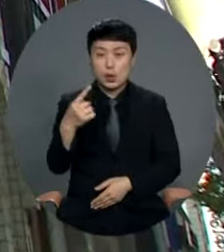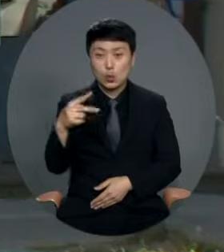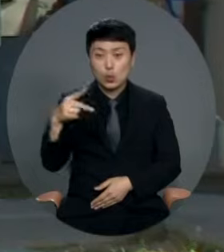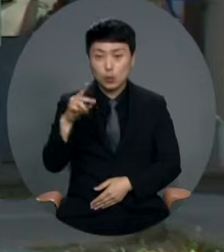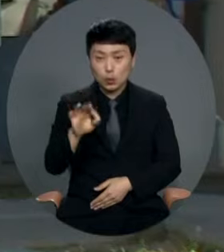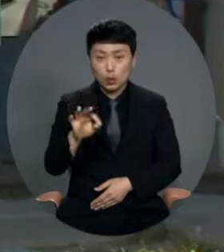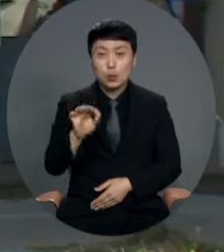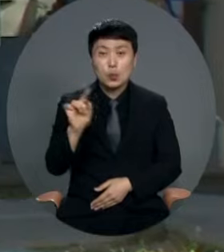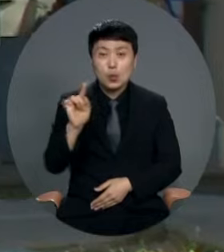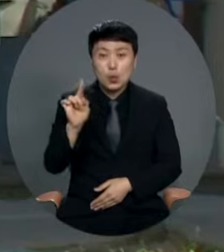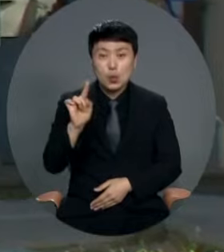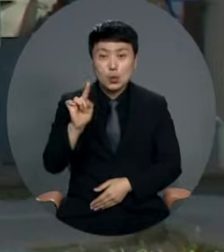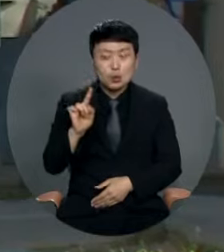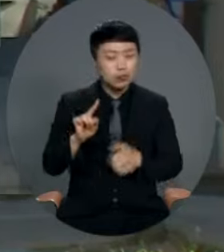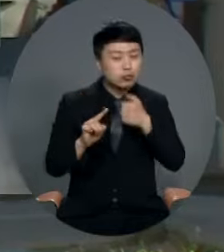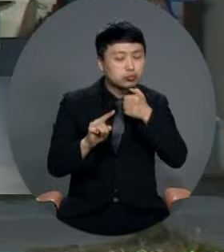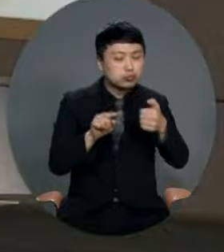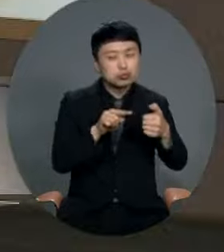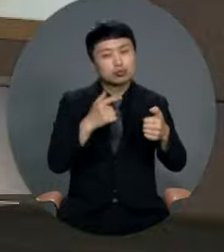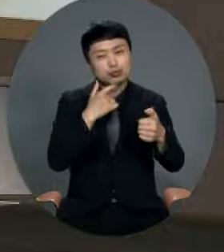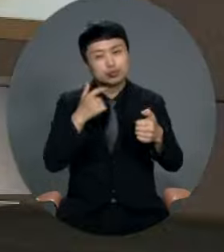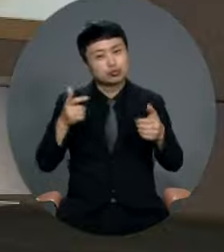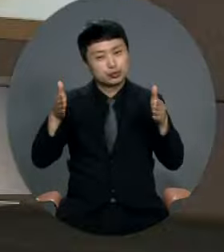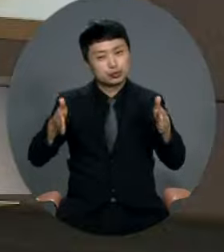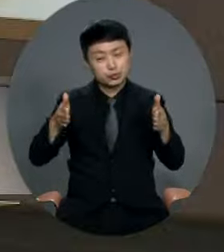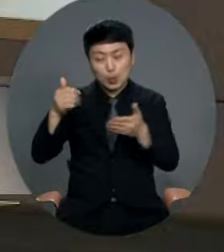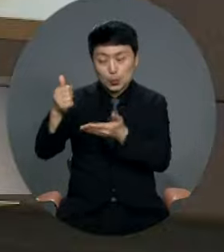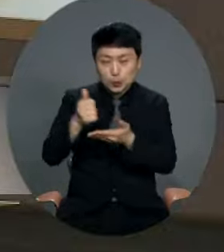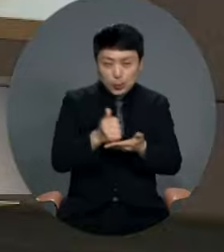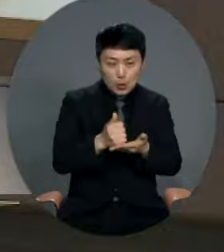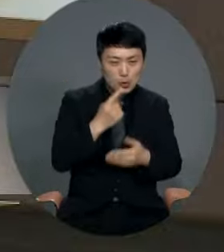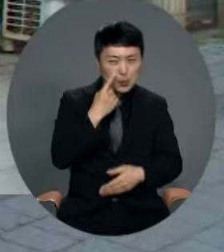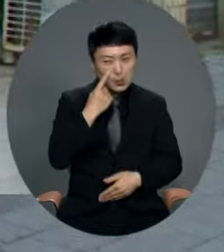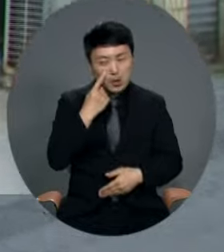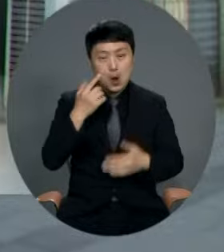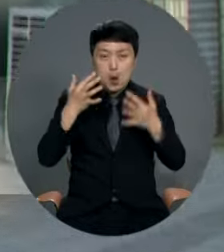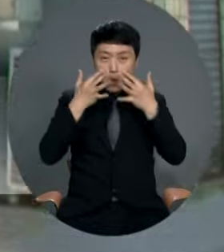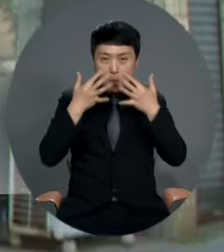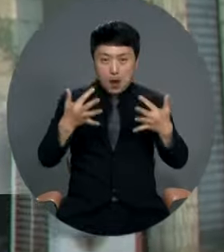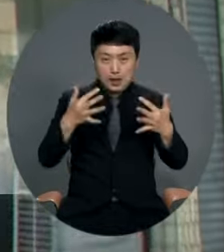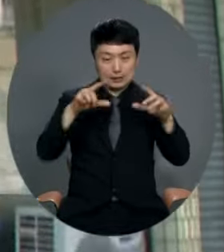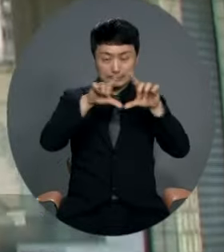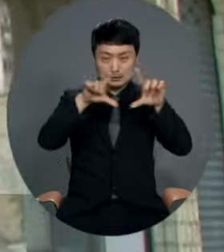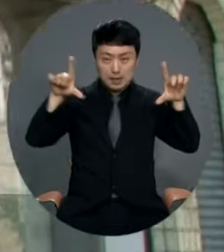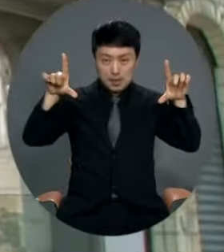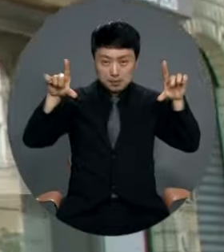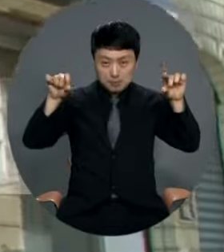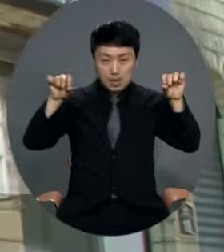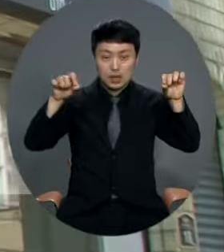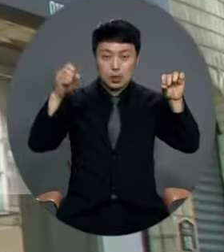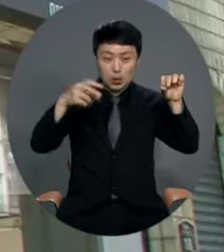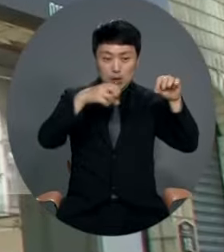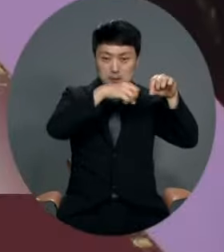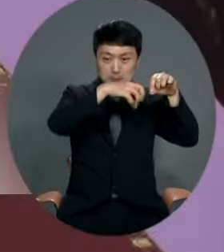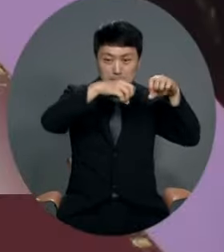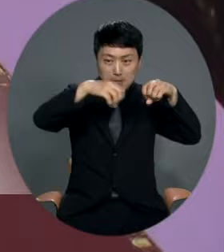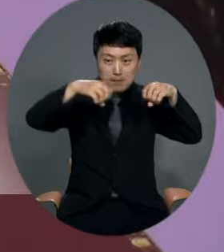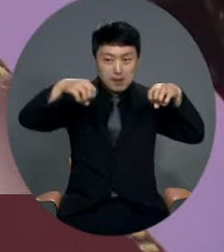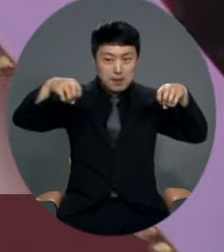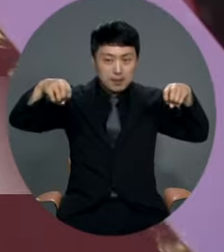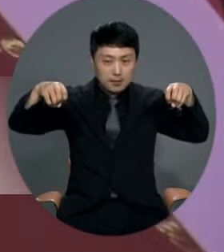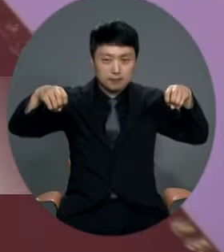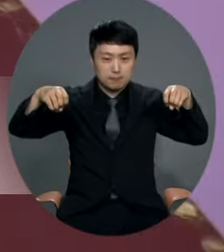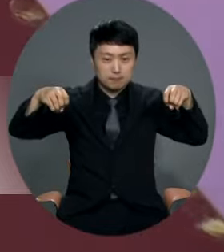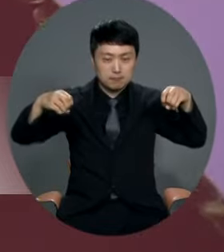더했습니다. 중년층이 주요 고객인 점을 감안해 시인성을 높이고 간판 아래쪽에 조명을 넣어 거리를 환하게 밝힐